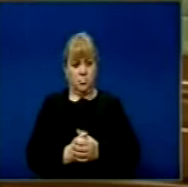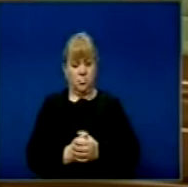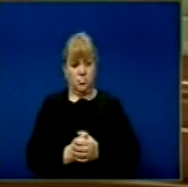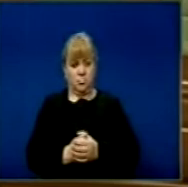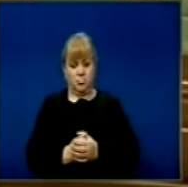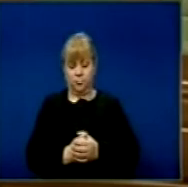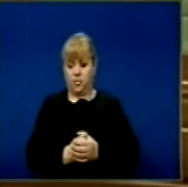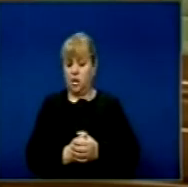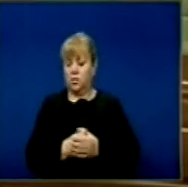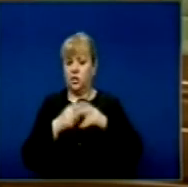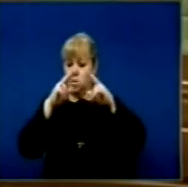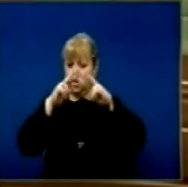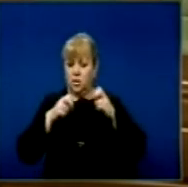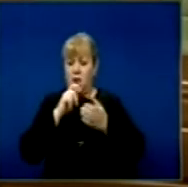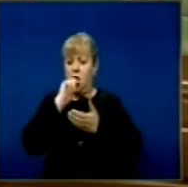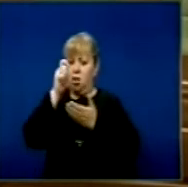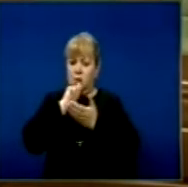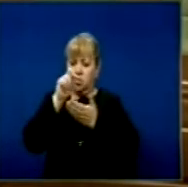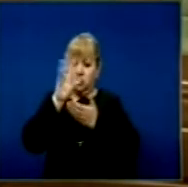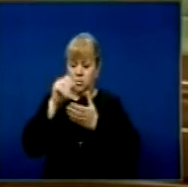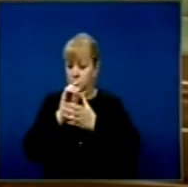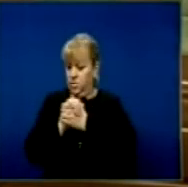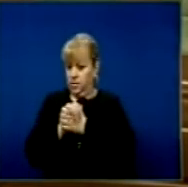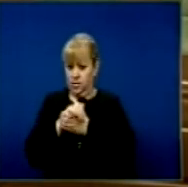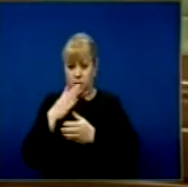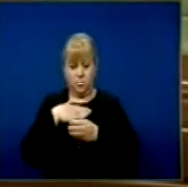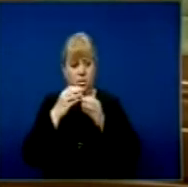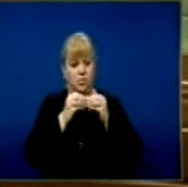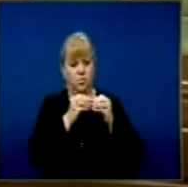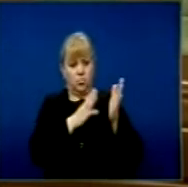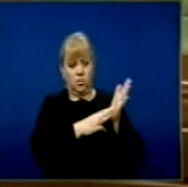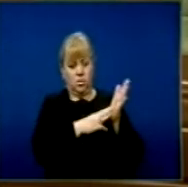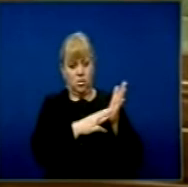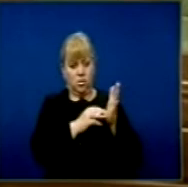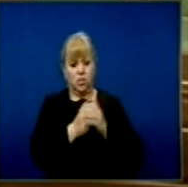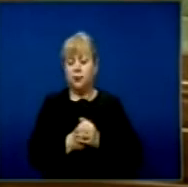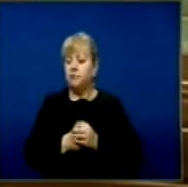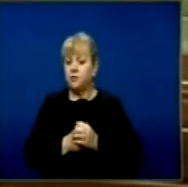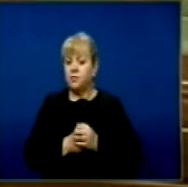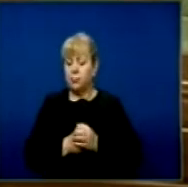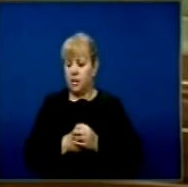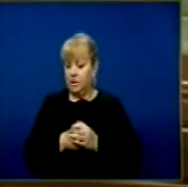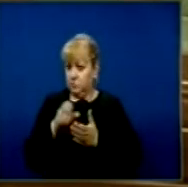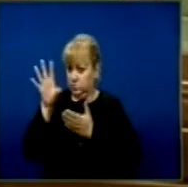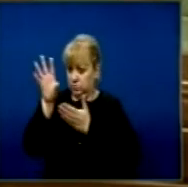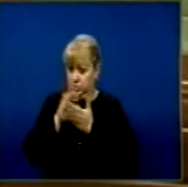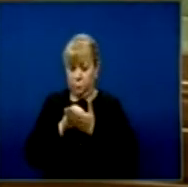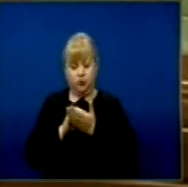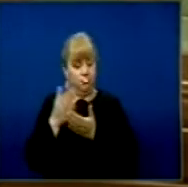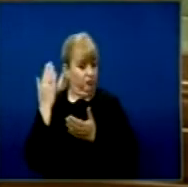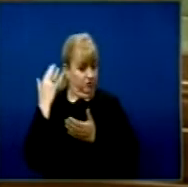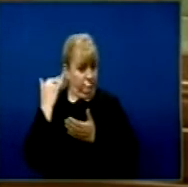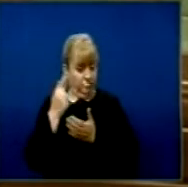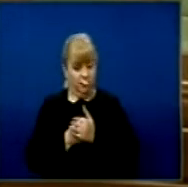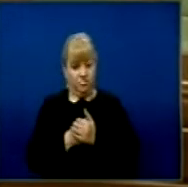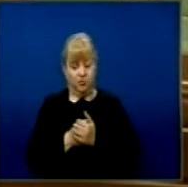Nga një studim që e ka bë miku im Besnik Vula, të cilit jam referuar edhe një deklarim më herët